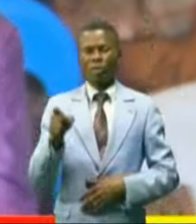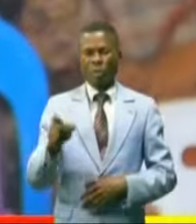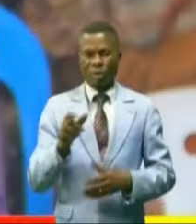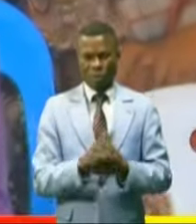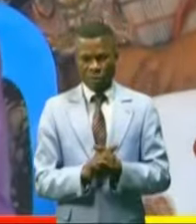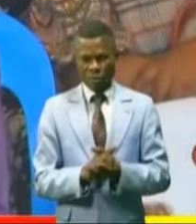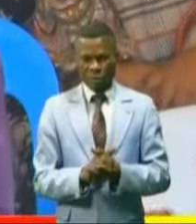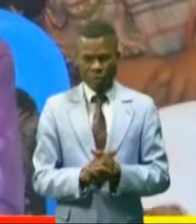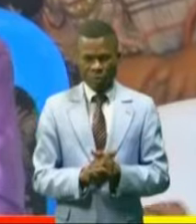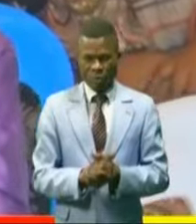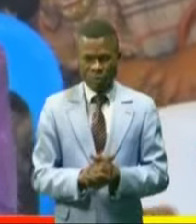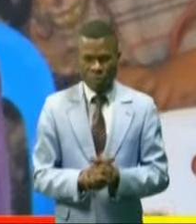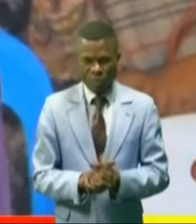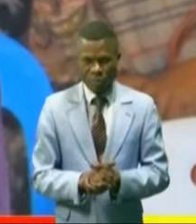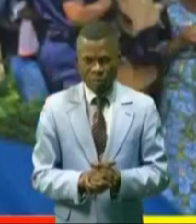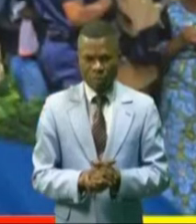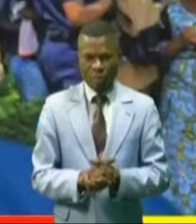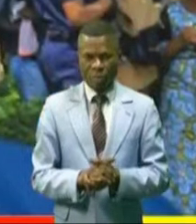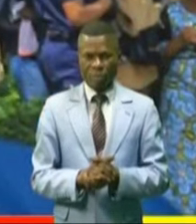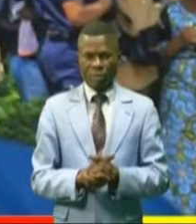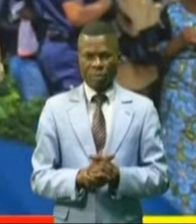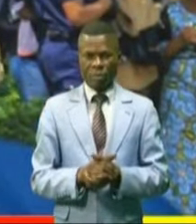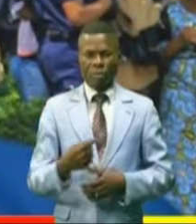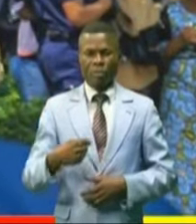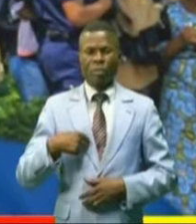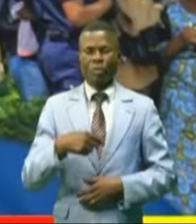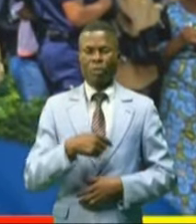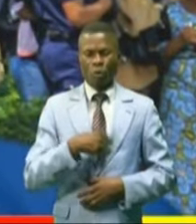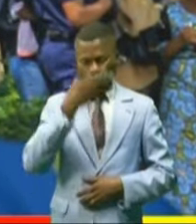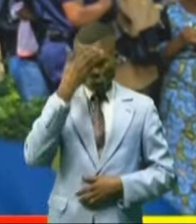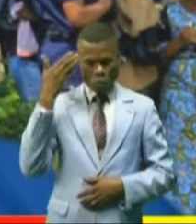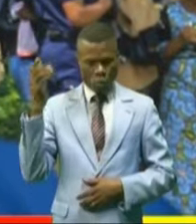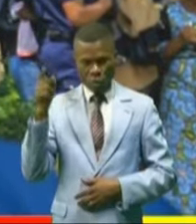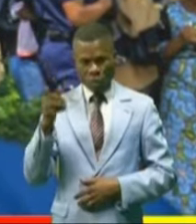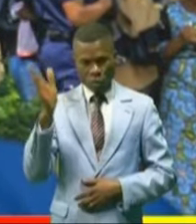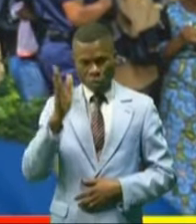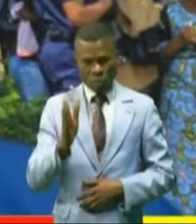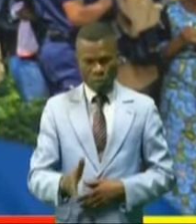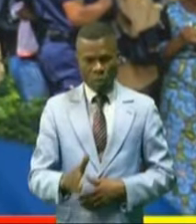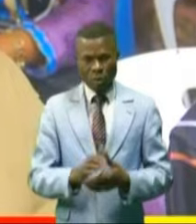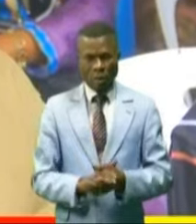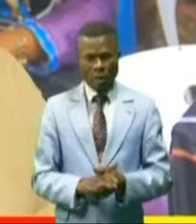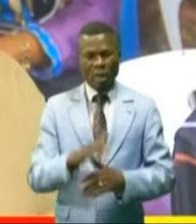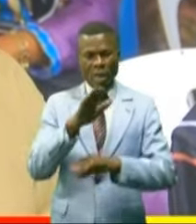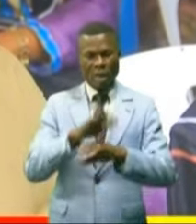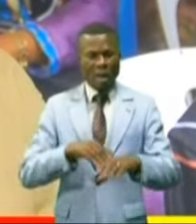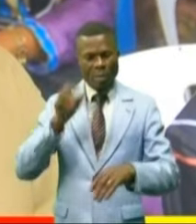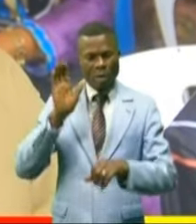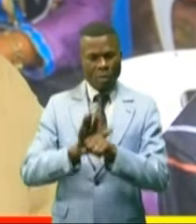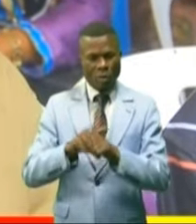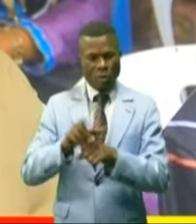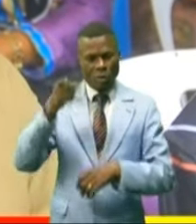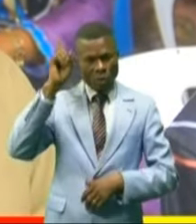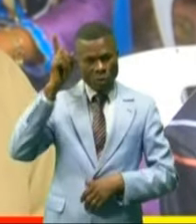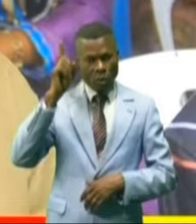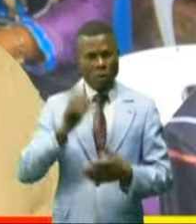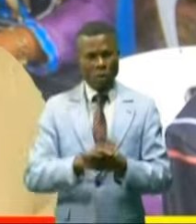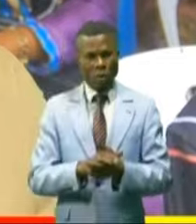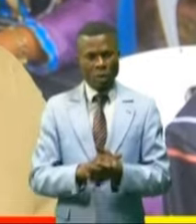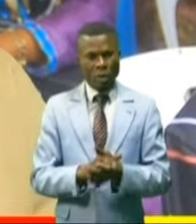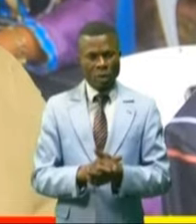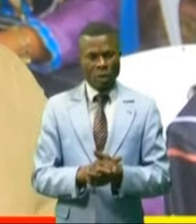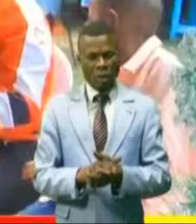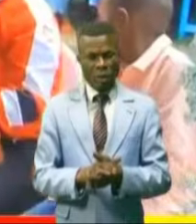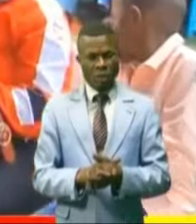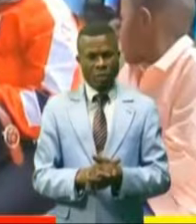des écoles, comme toujours souriant. Et c'est lui qui me présentait chaque fois. Est-ce que vous connaissez le monsieur que nous